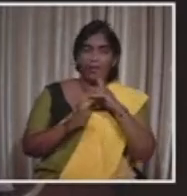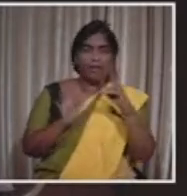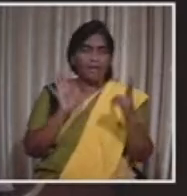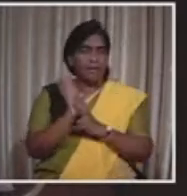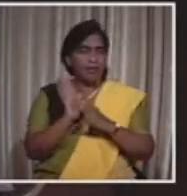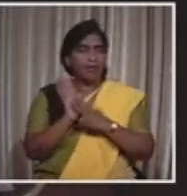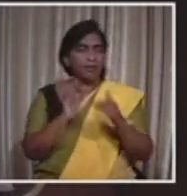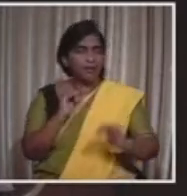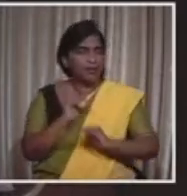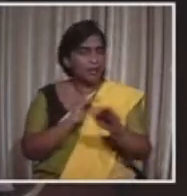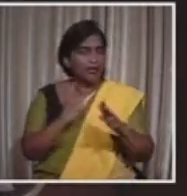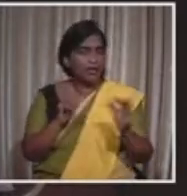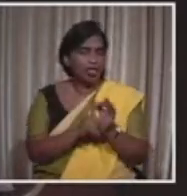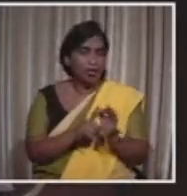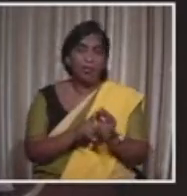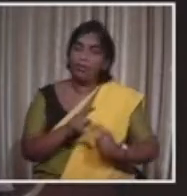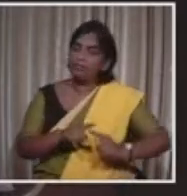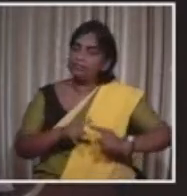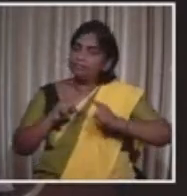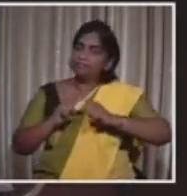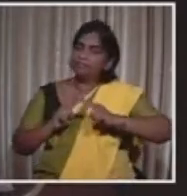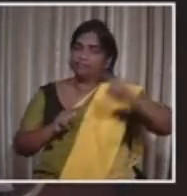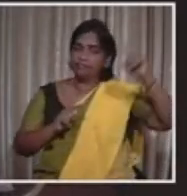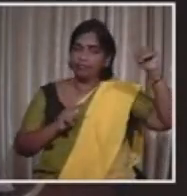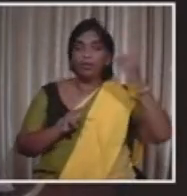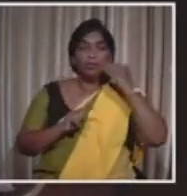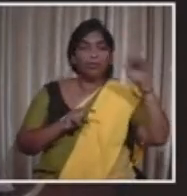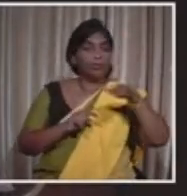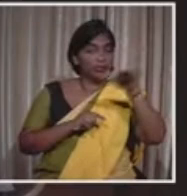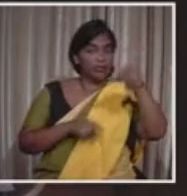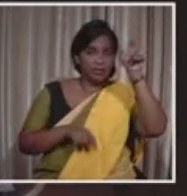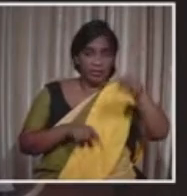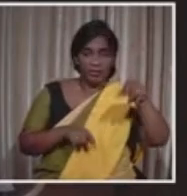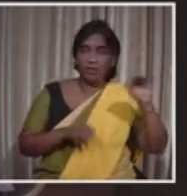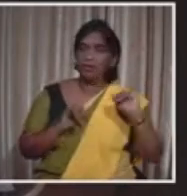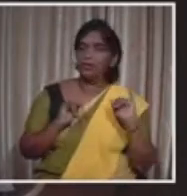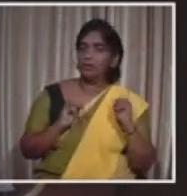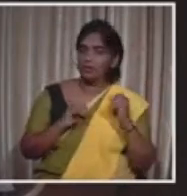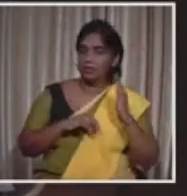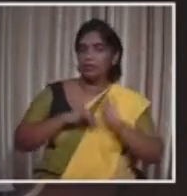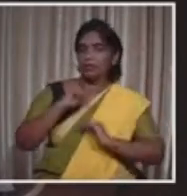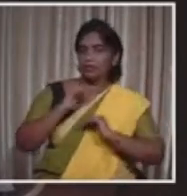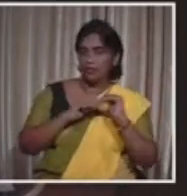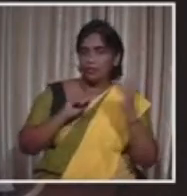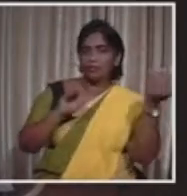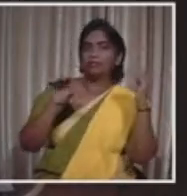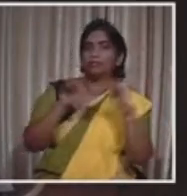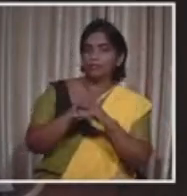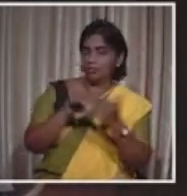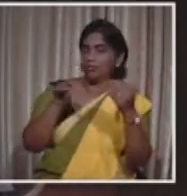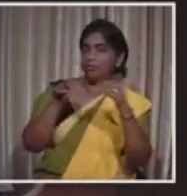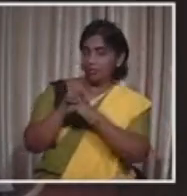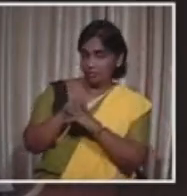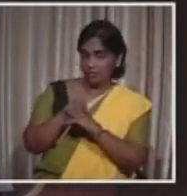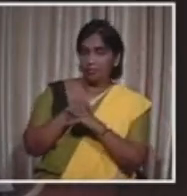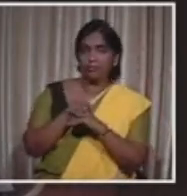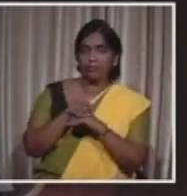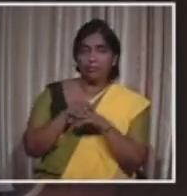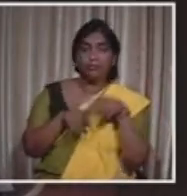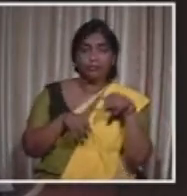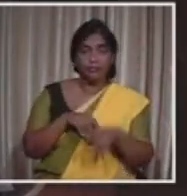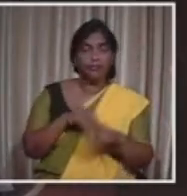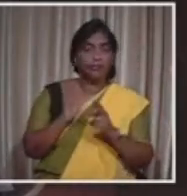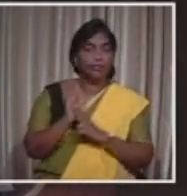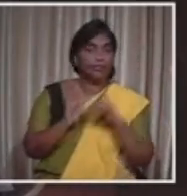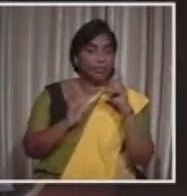ඉඳලා ඉහළම තලයේ දක්වා ඒ සිවිල් සංවිධාන යම්කිසි ක්‍රමවේදයකට නියෝජනත්වයක් ඇති කරගෙන මේ